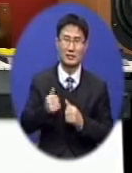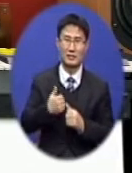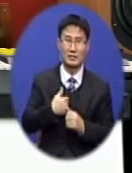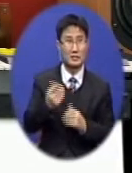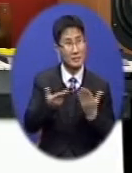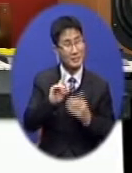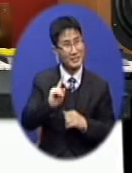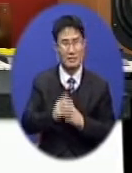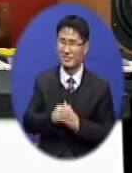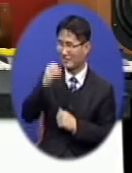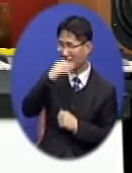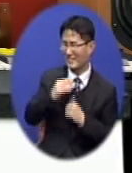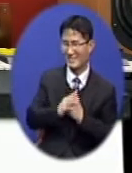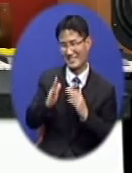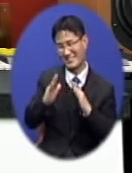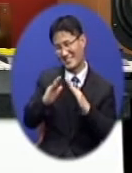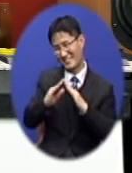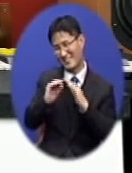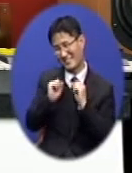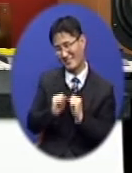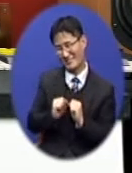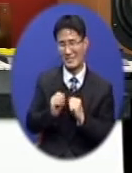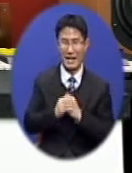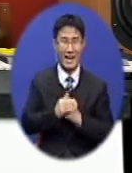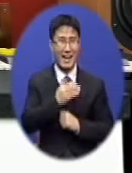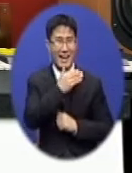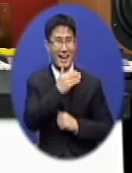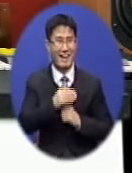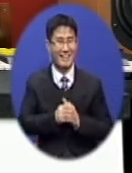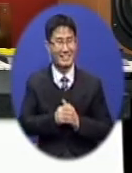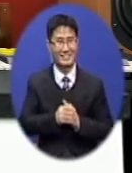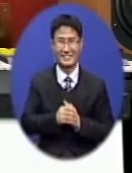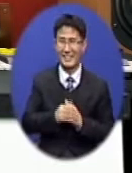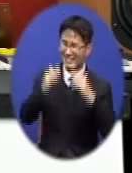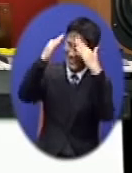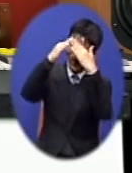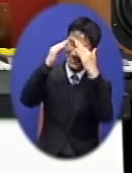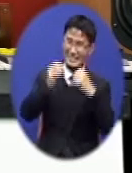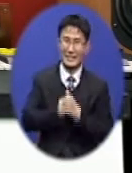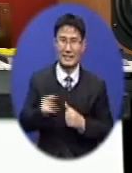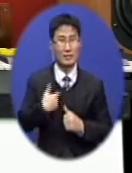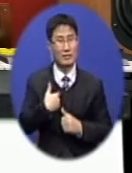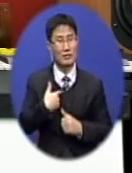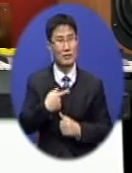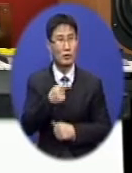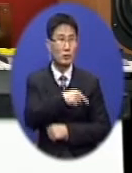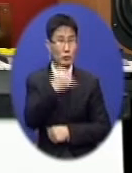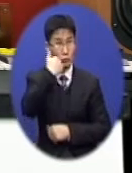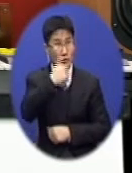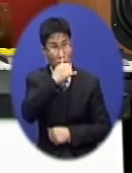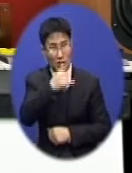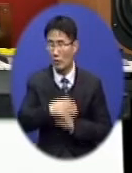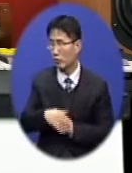그냥 집에서 그냥 아. 가정주부입니다. 아, 그러시구나. 옆에 누가 계세요?